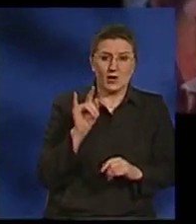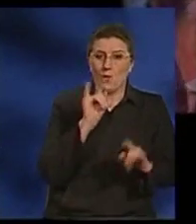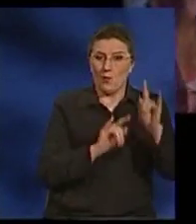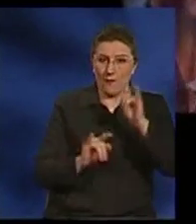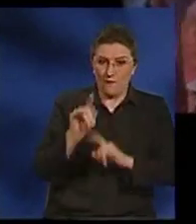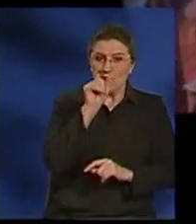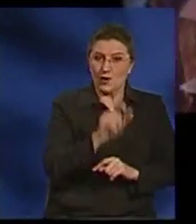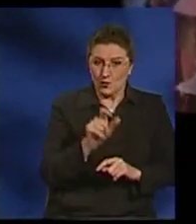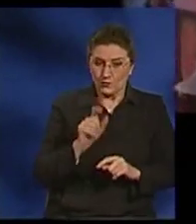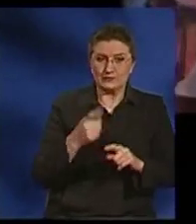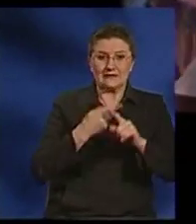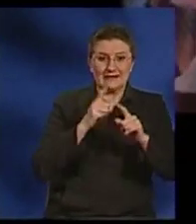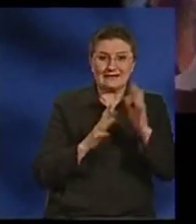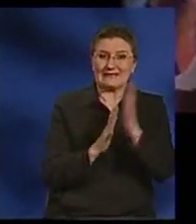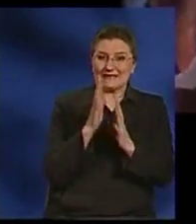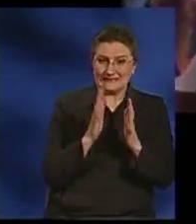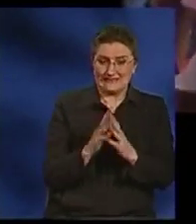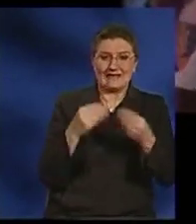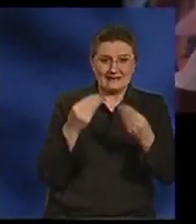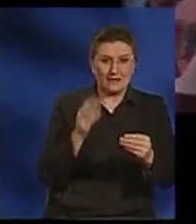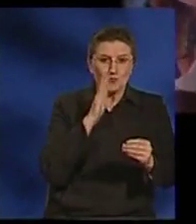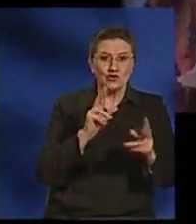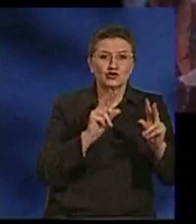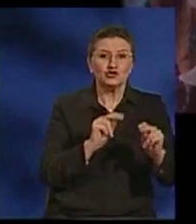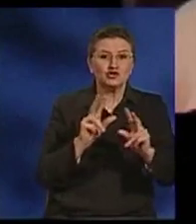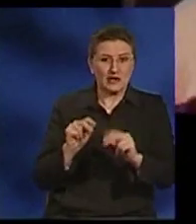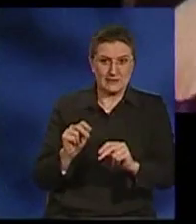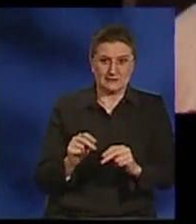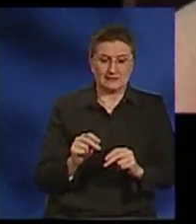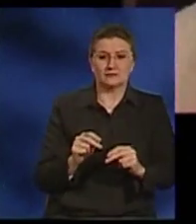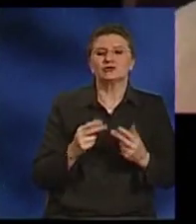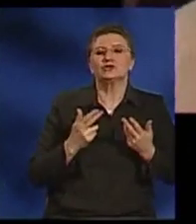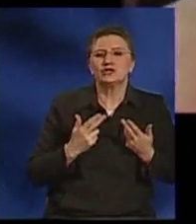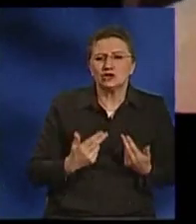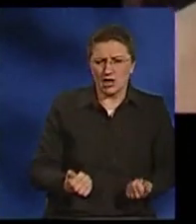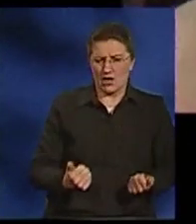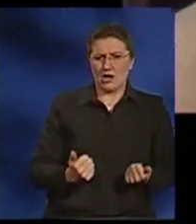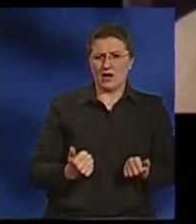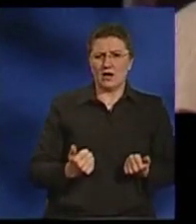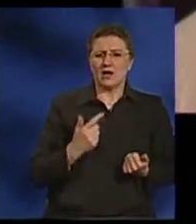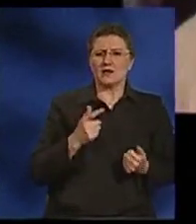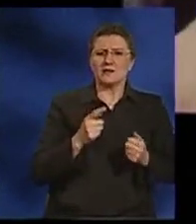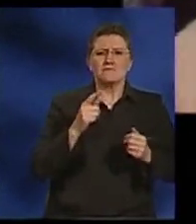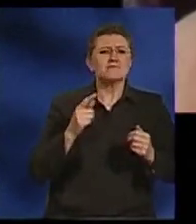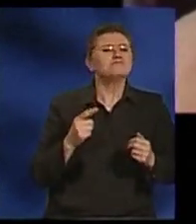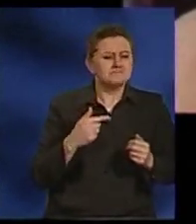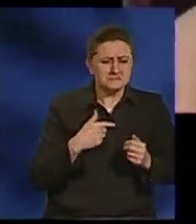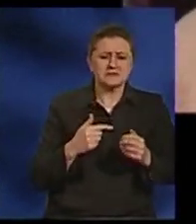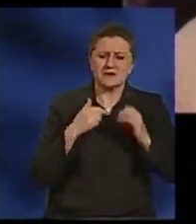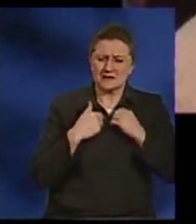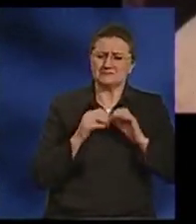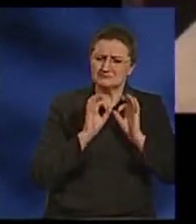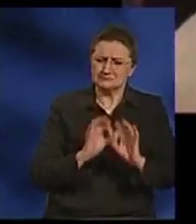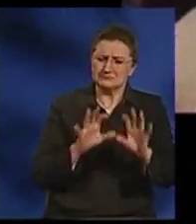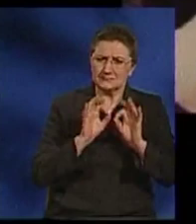лумян, что корень даст им все? Да, конечно, мой повелитель. Они попались на крючок.